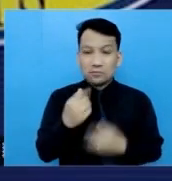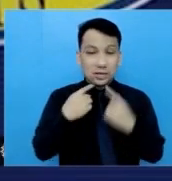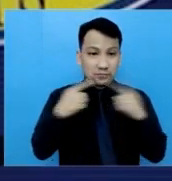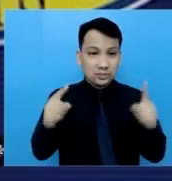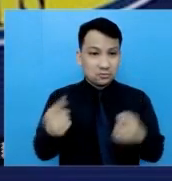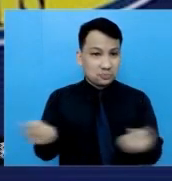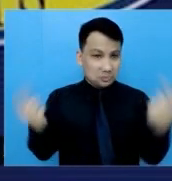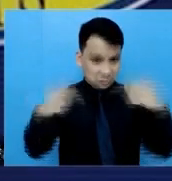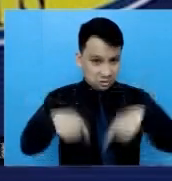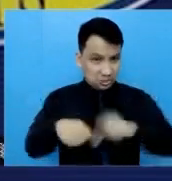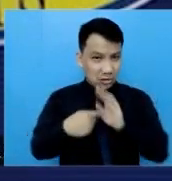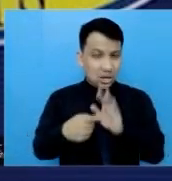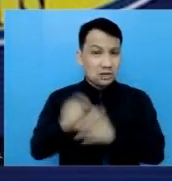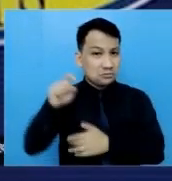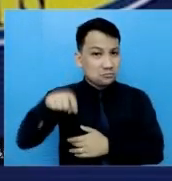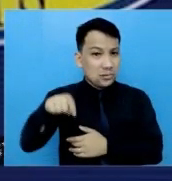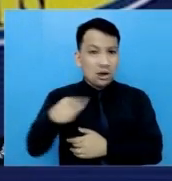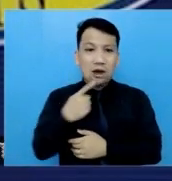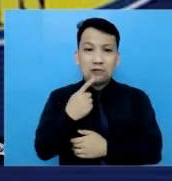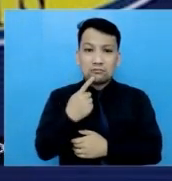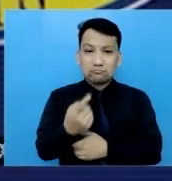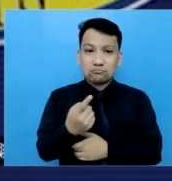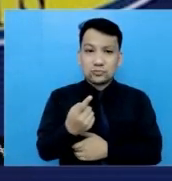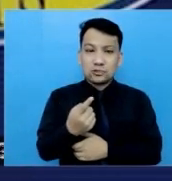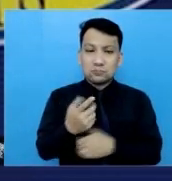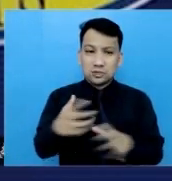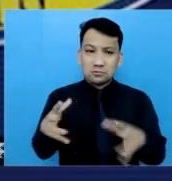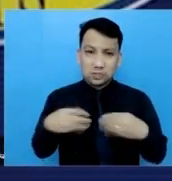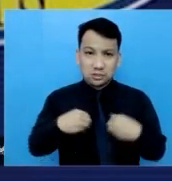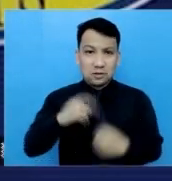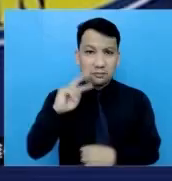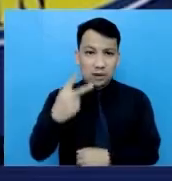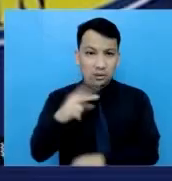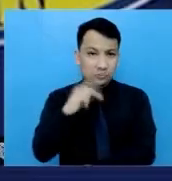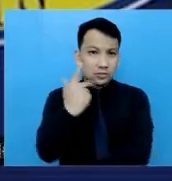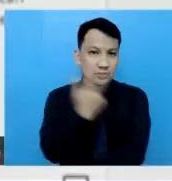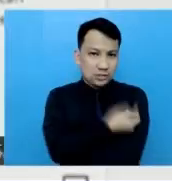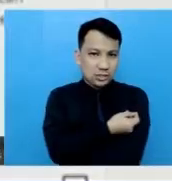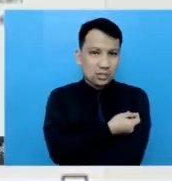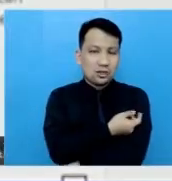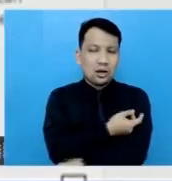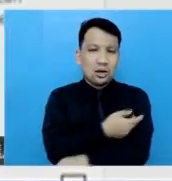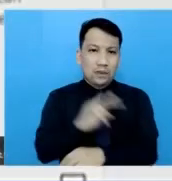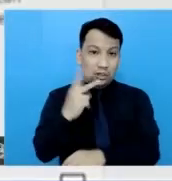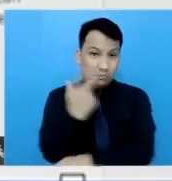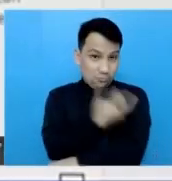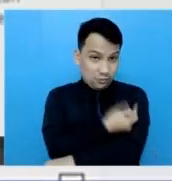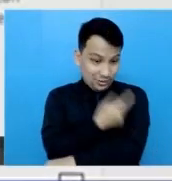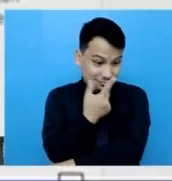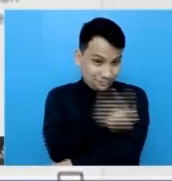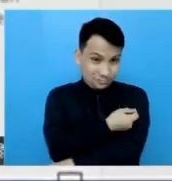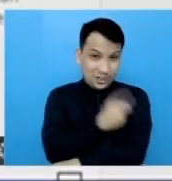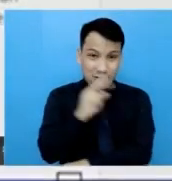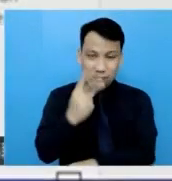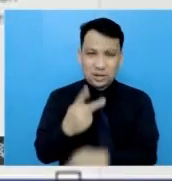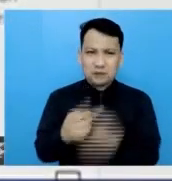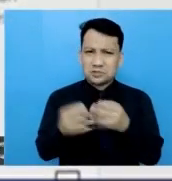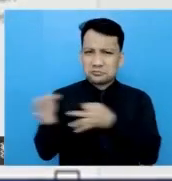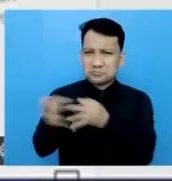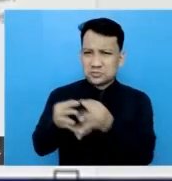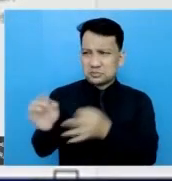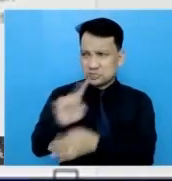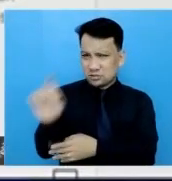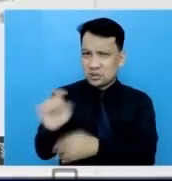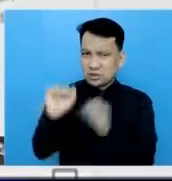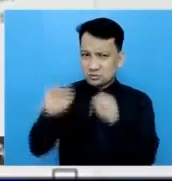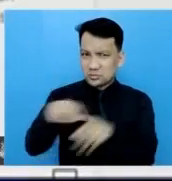na kailangan niyang ma-receive ang second dose, yon, why not? Sinubukan namin kunan ng pahayag ang aktres kung pasok ba